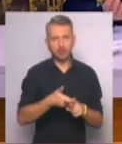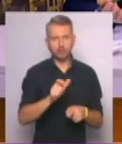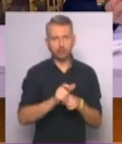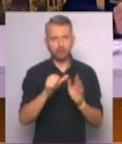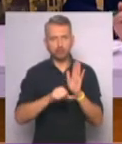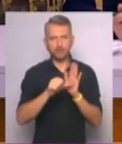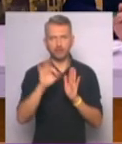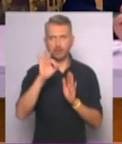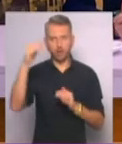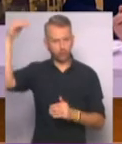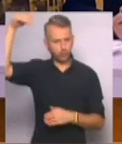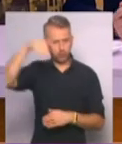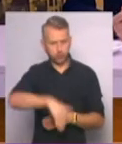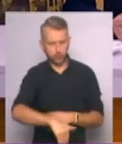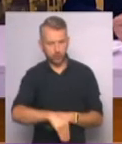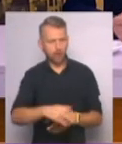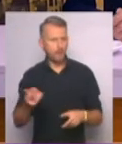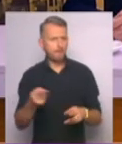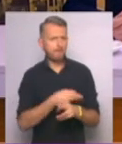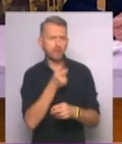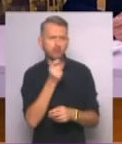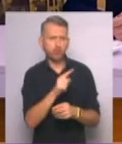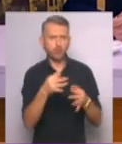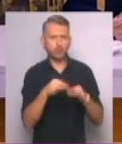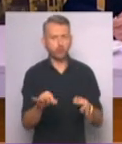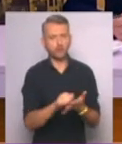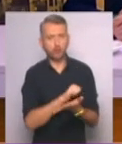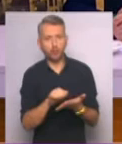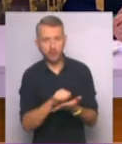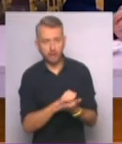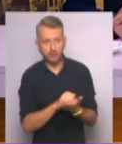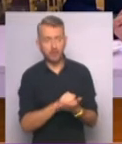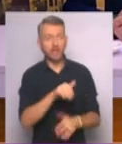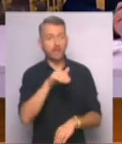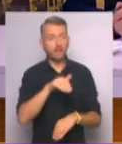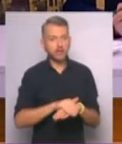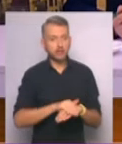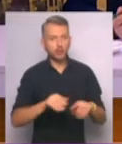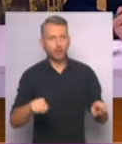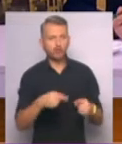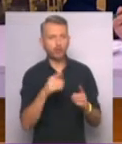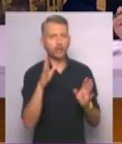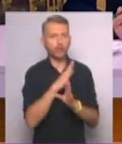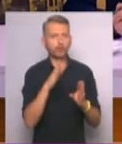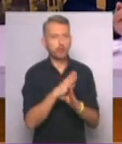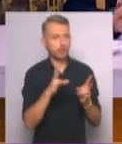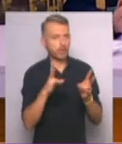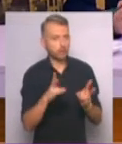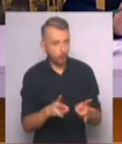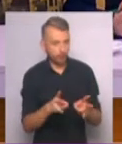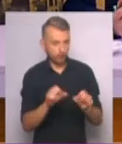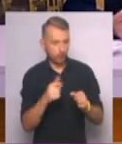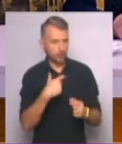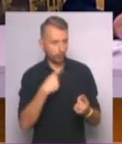градусів стрімкості, без жодної дозвільної документації, фактично створюючи екологічну катастрофу. Ну, можете